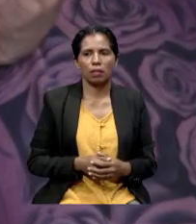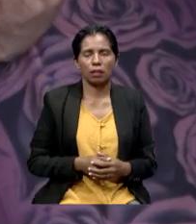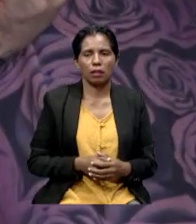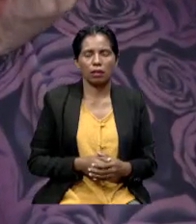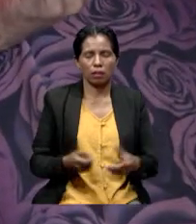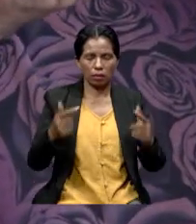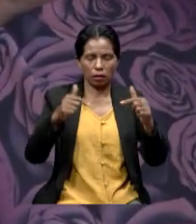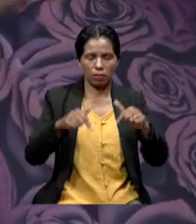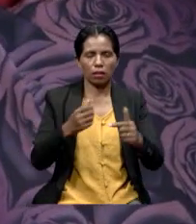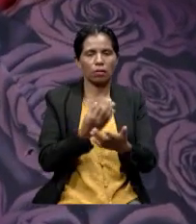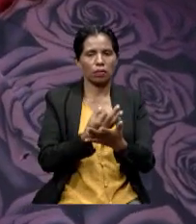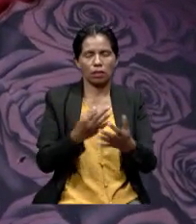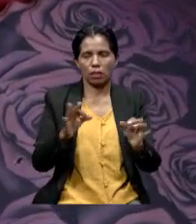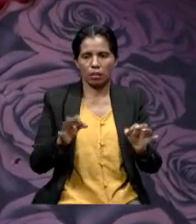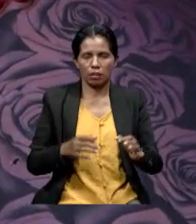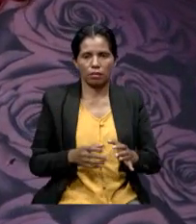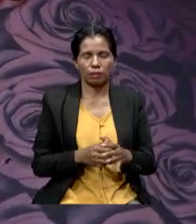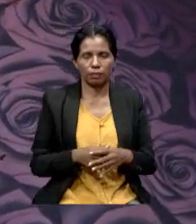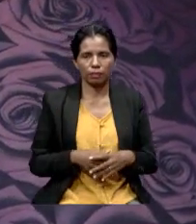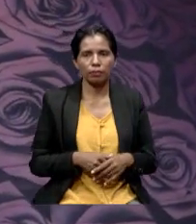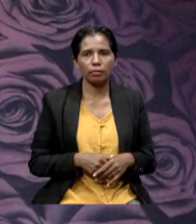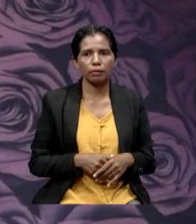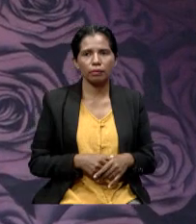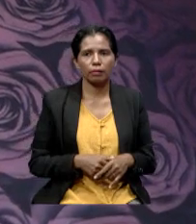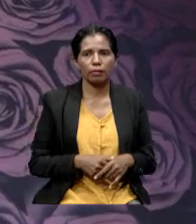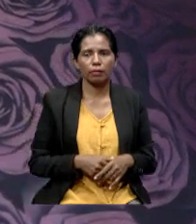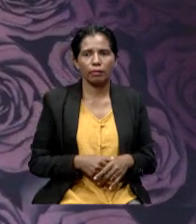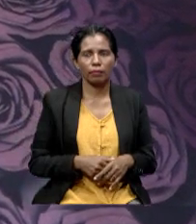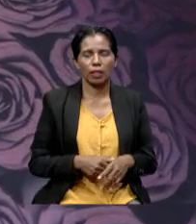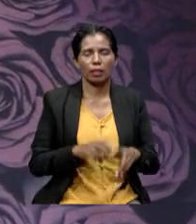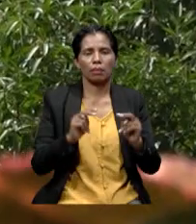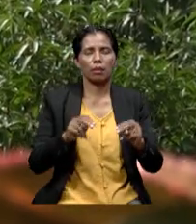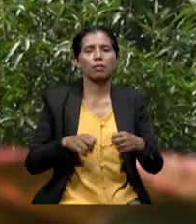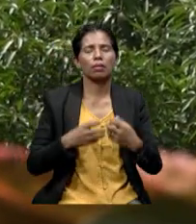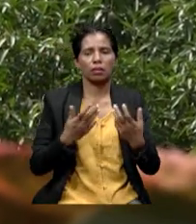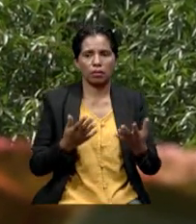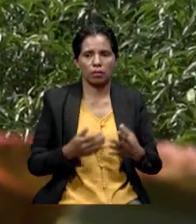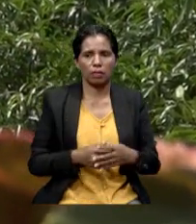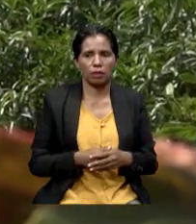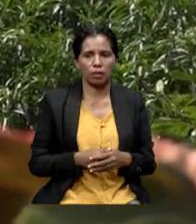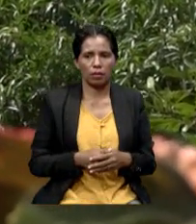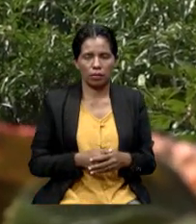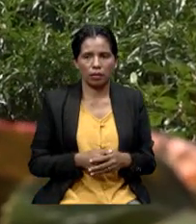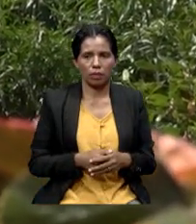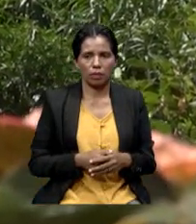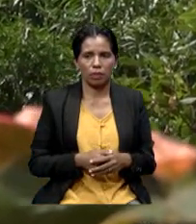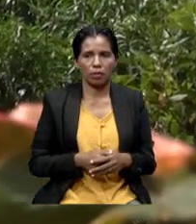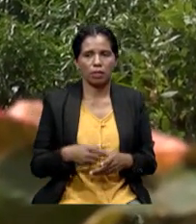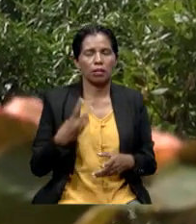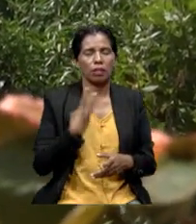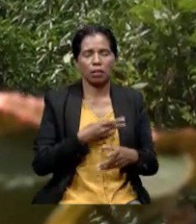tanah. Misi ni perjija, ni perjija ni tinggi saya. Asa fan asa ita surti